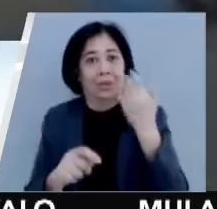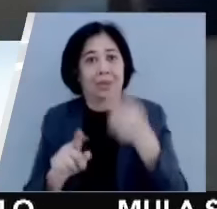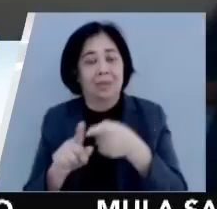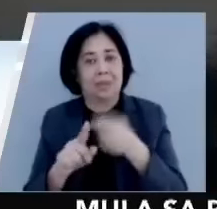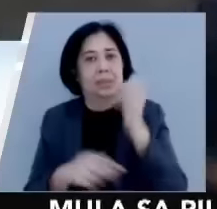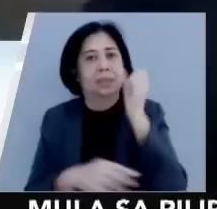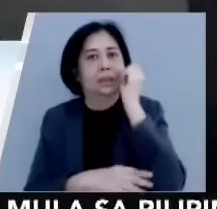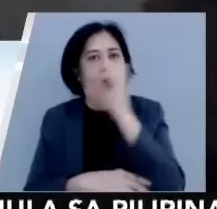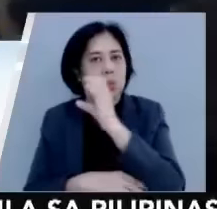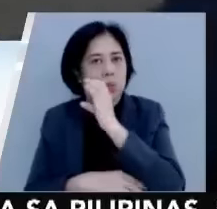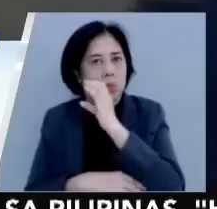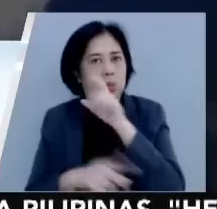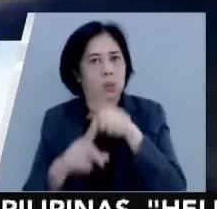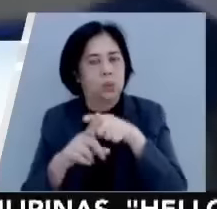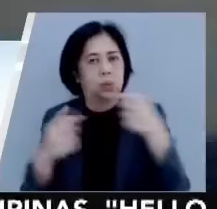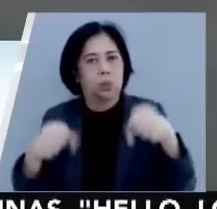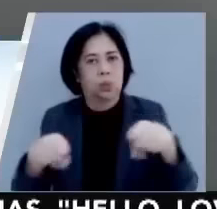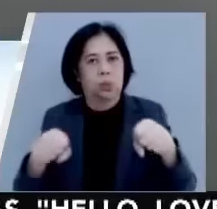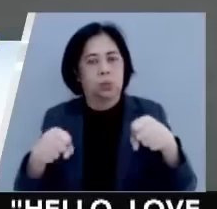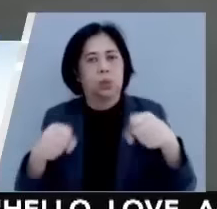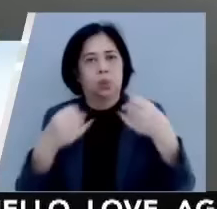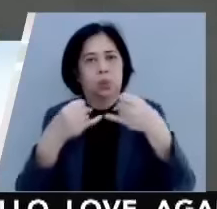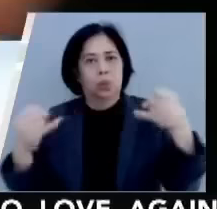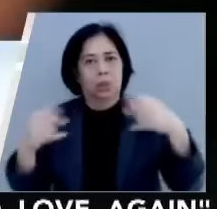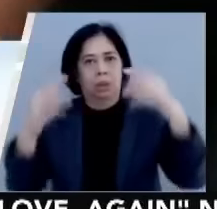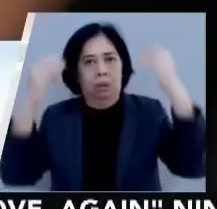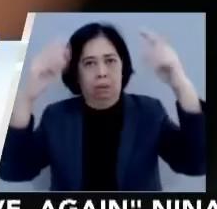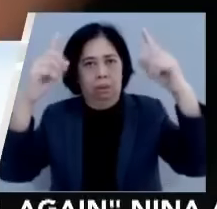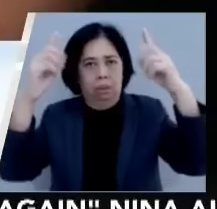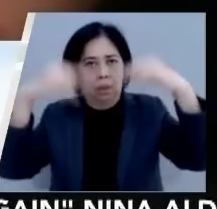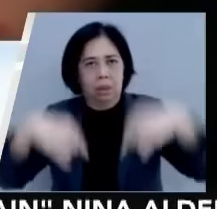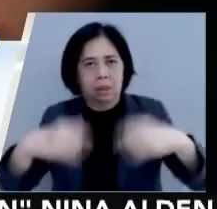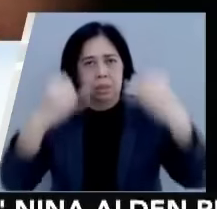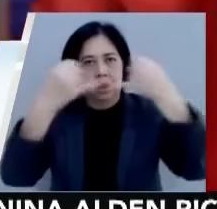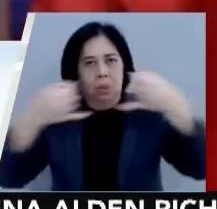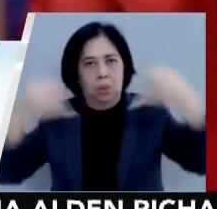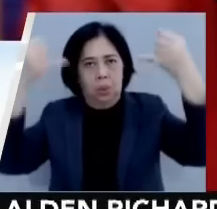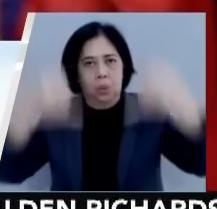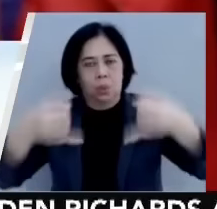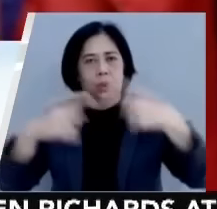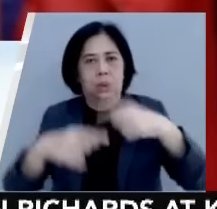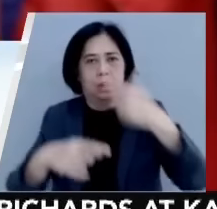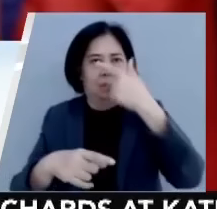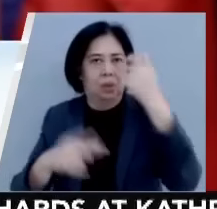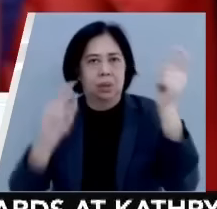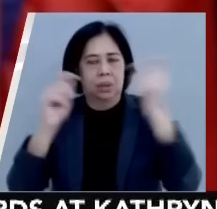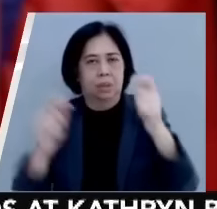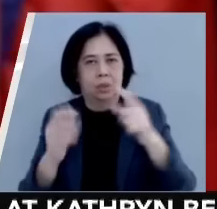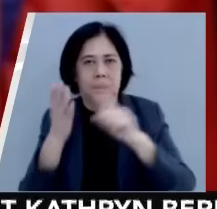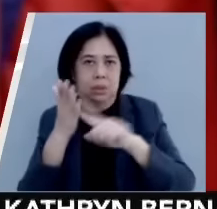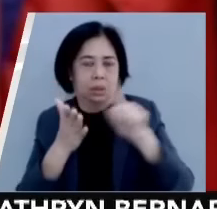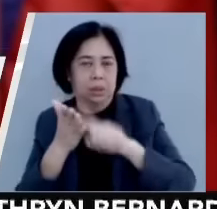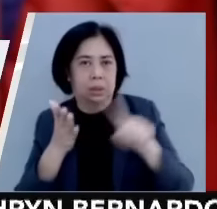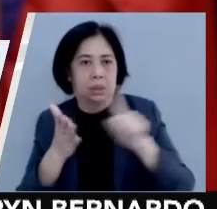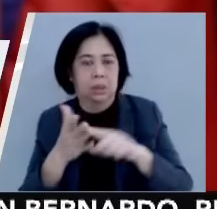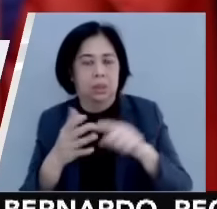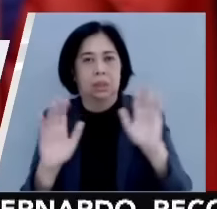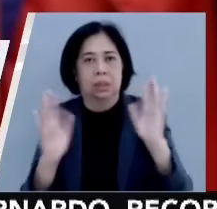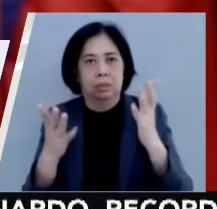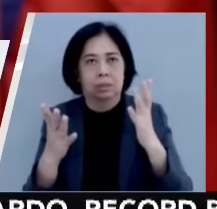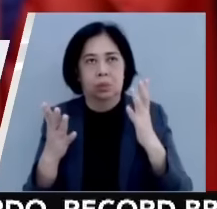na sumabit sa kable na lumaylay dahil sa bagyo. Subject to verification po, bine-verify po, para nga malaman